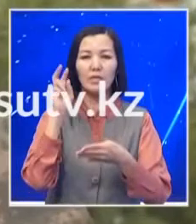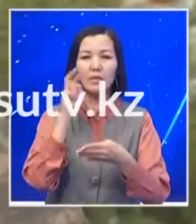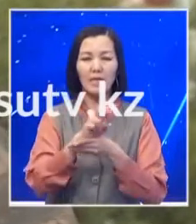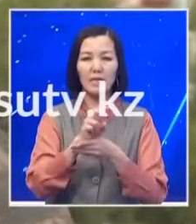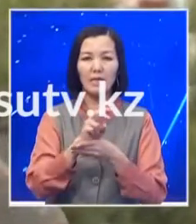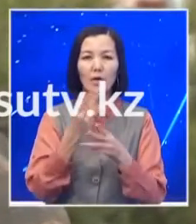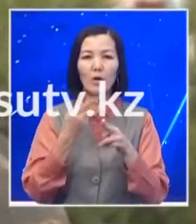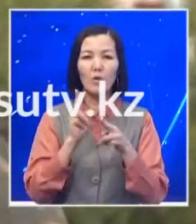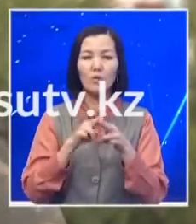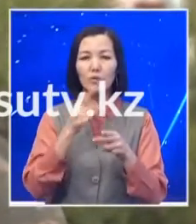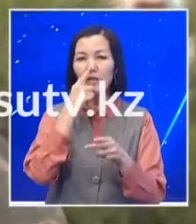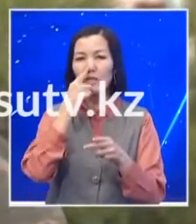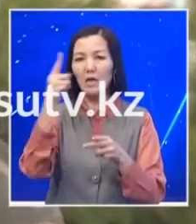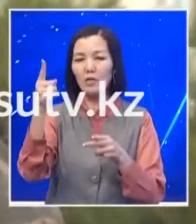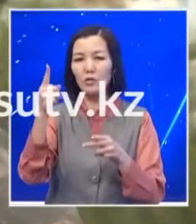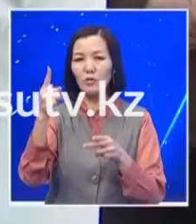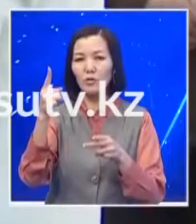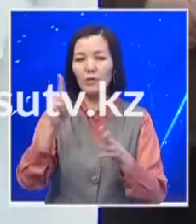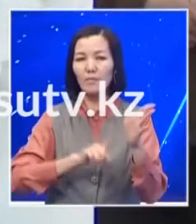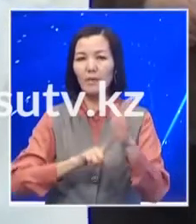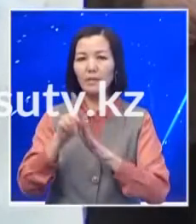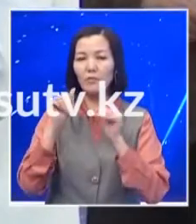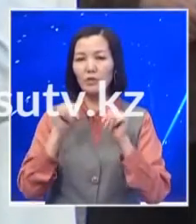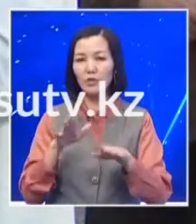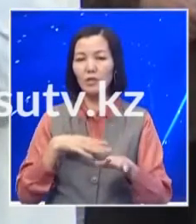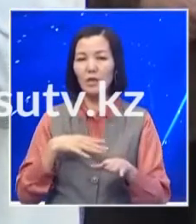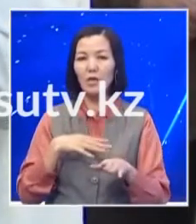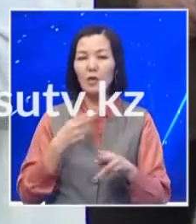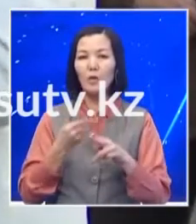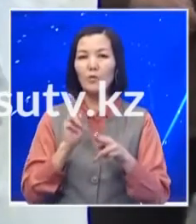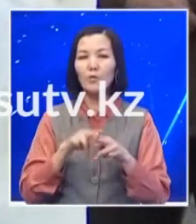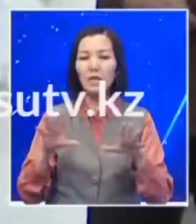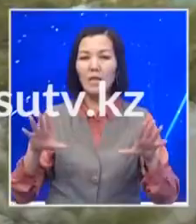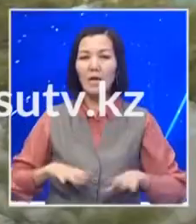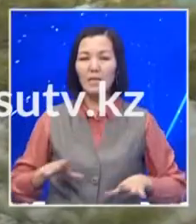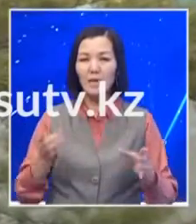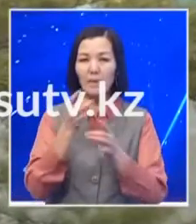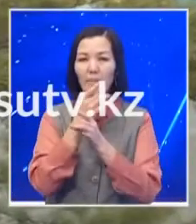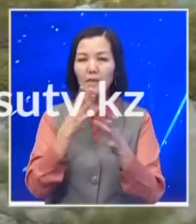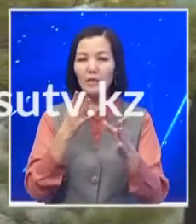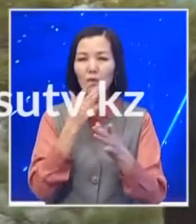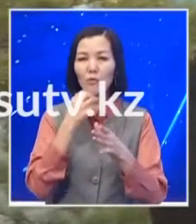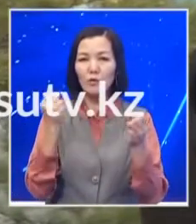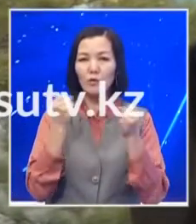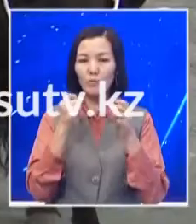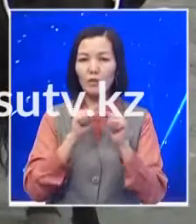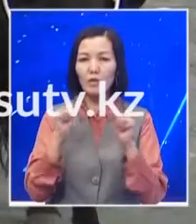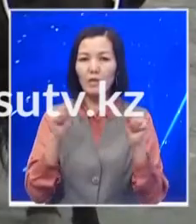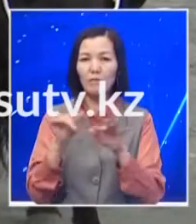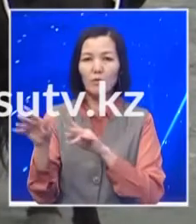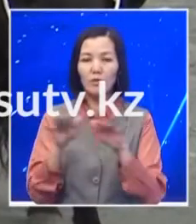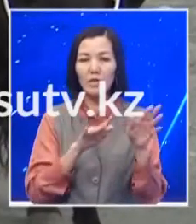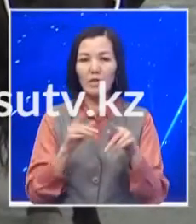Осы жерден алыс жолға аттануды жөн көріпті. Бұл да тегін емес, өйткені атқа міну мәдениеті мен ұлттық спортты дәріптеуге арналған